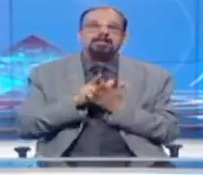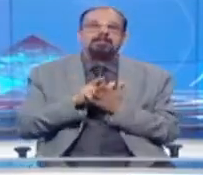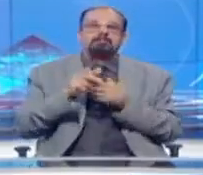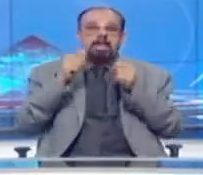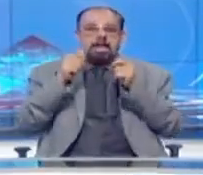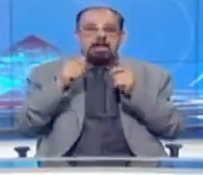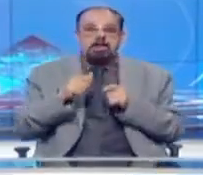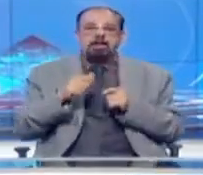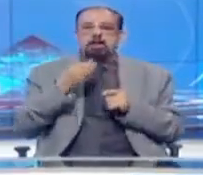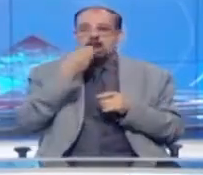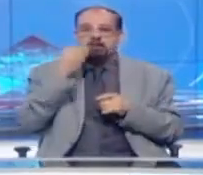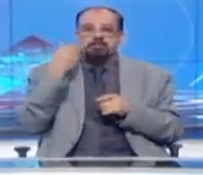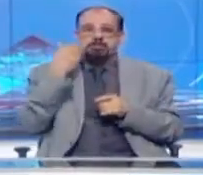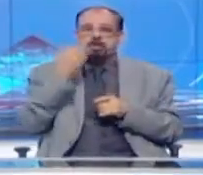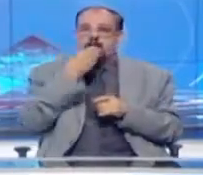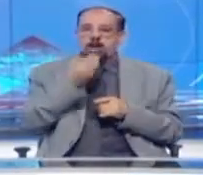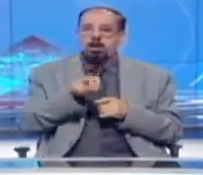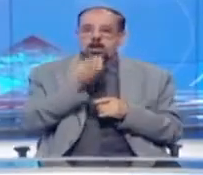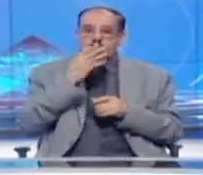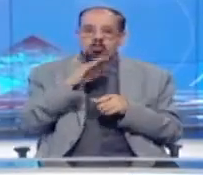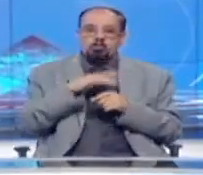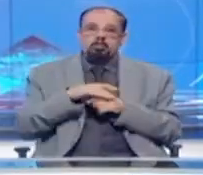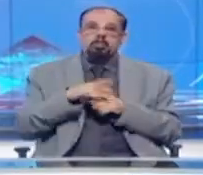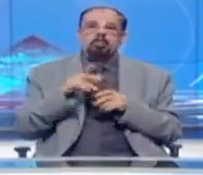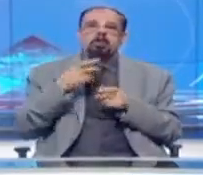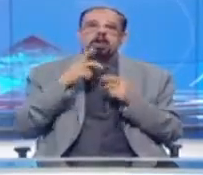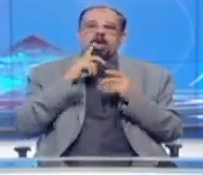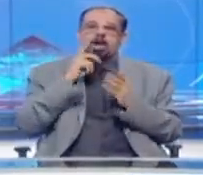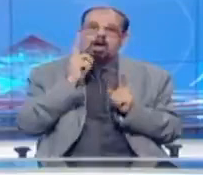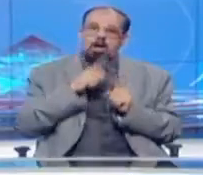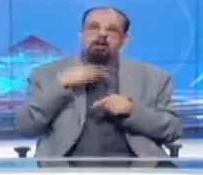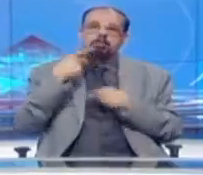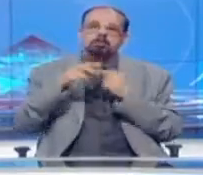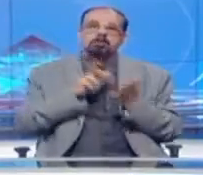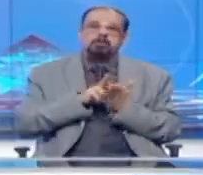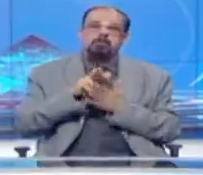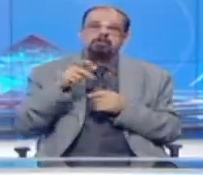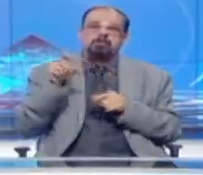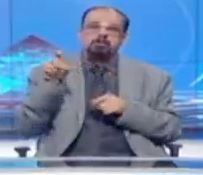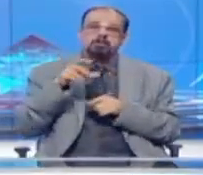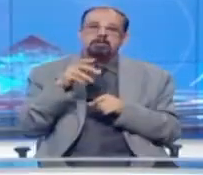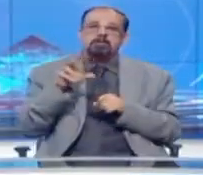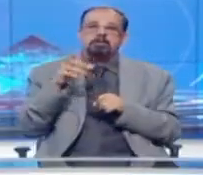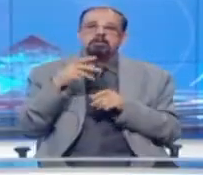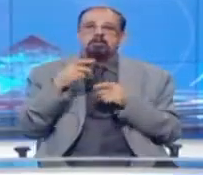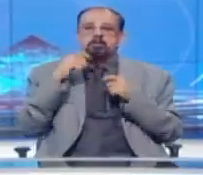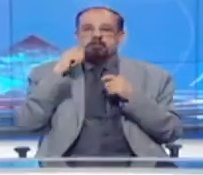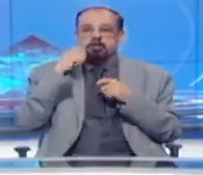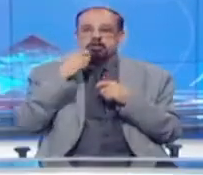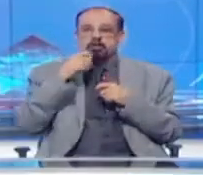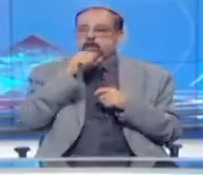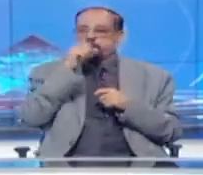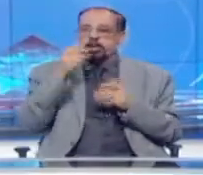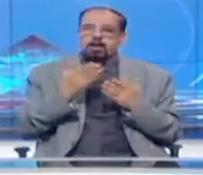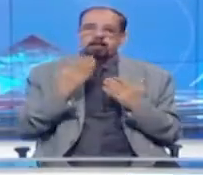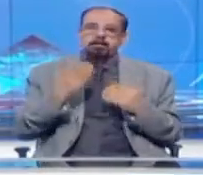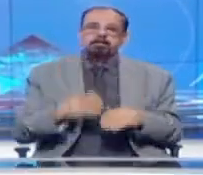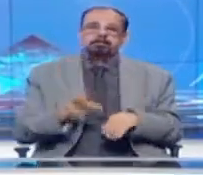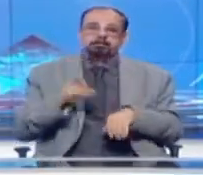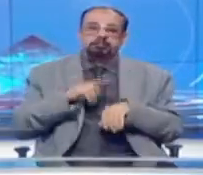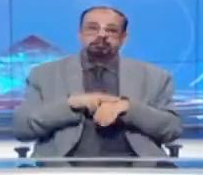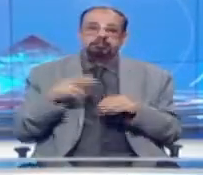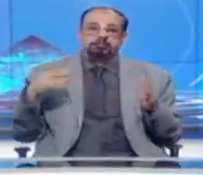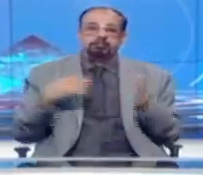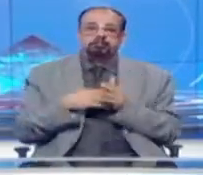عن موعد الإفطار، فأصدر فرمان باستخدام المدفع عند الإفطار والإمساك وفي الأعياد الرسمية.